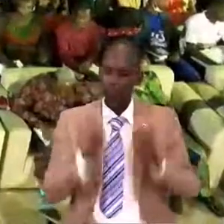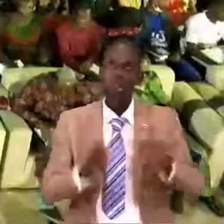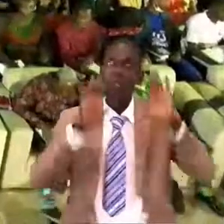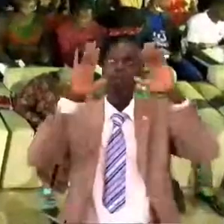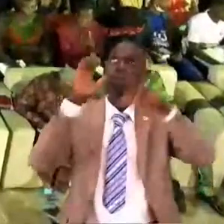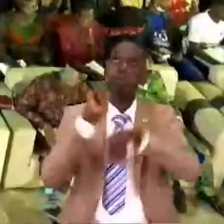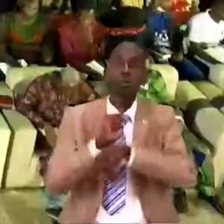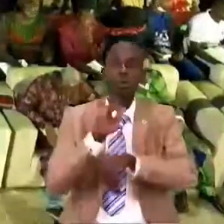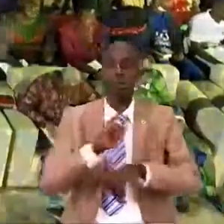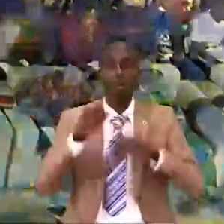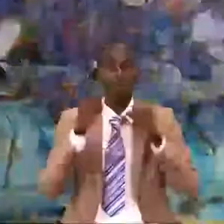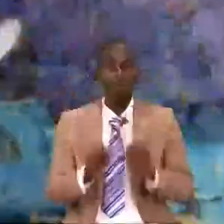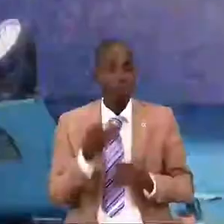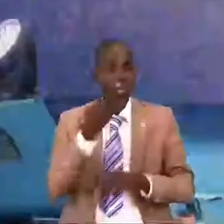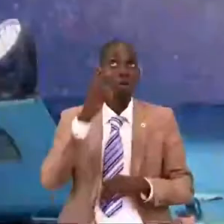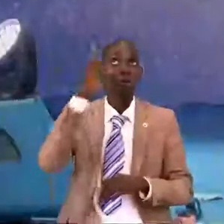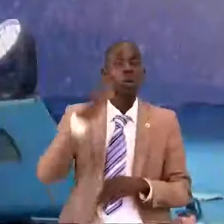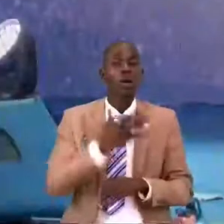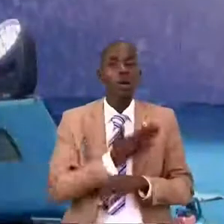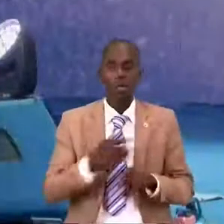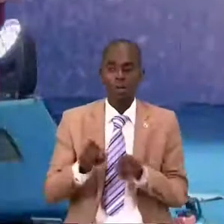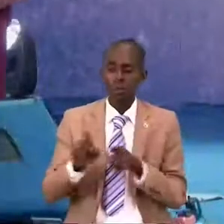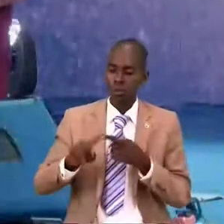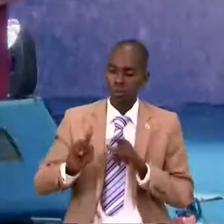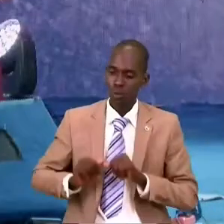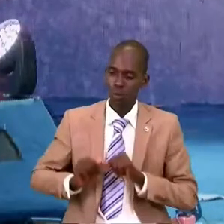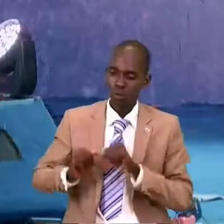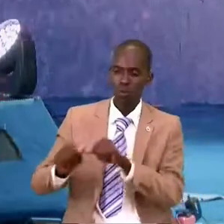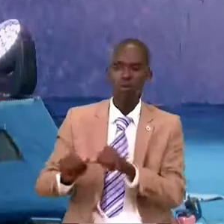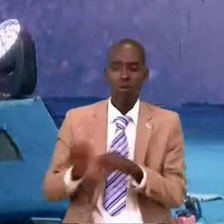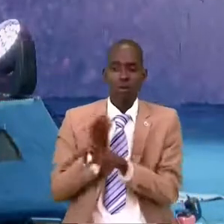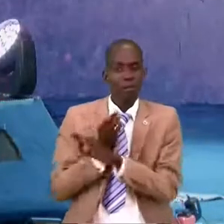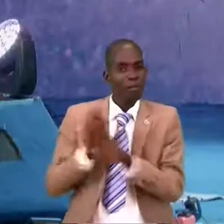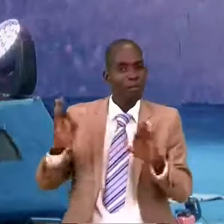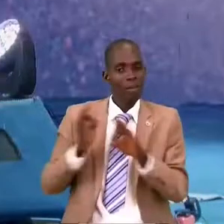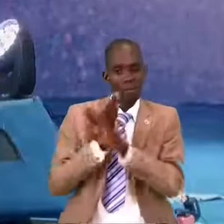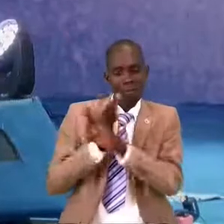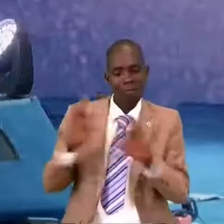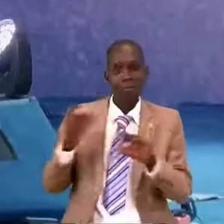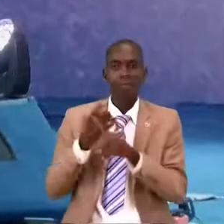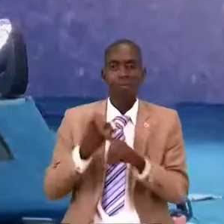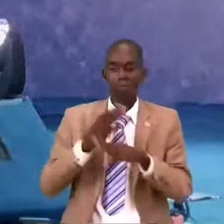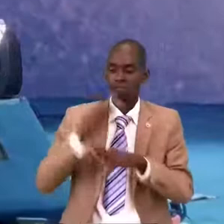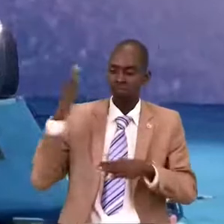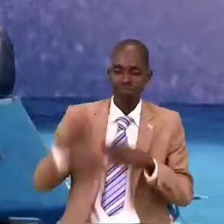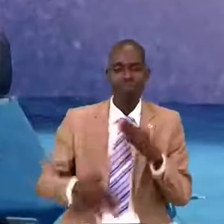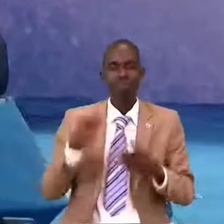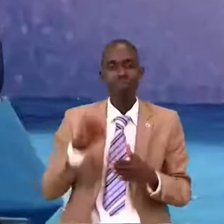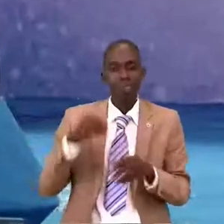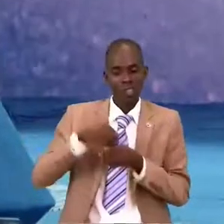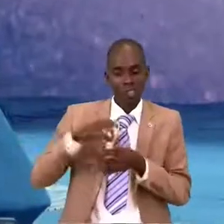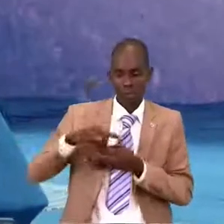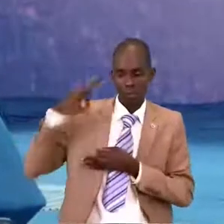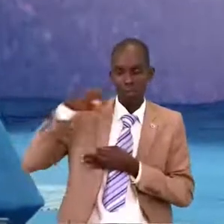libre, libre complètement dans ton esprit, dans ton âme et dans ton corps.